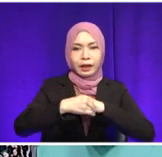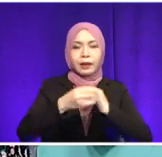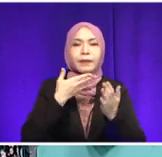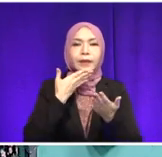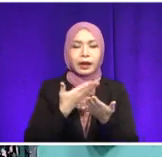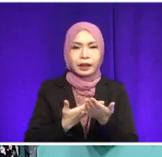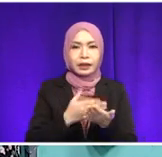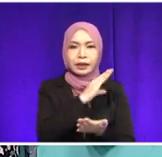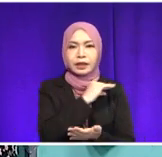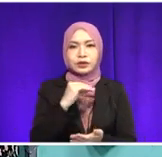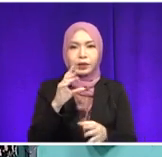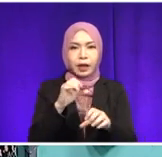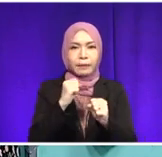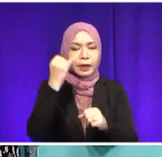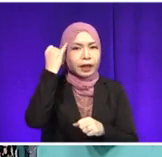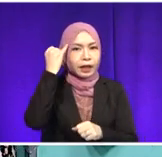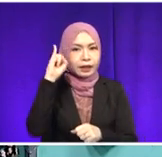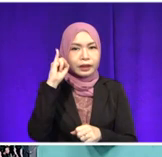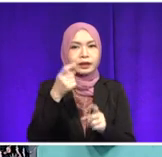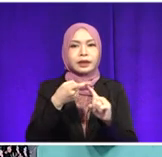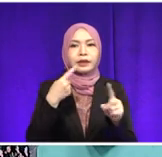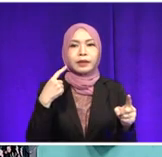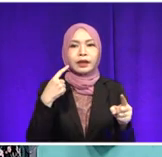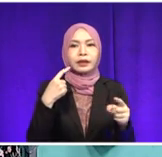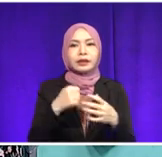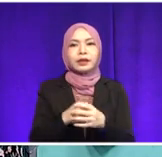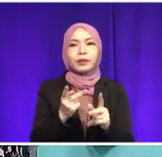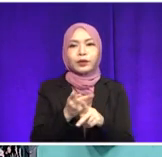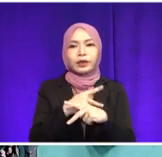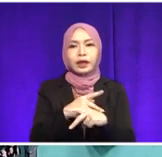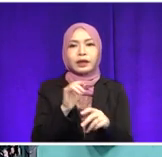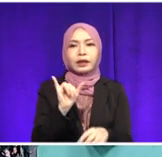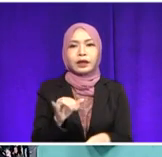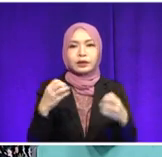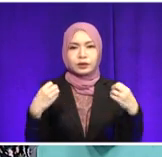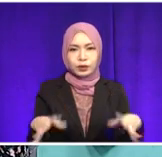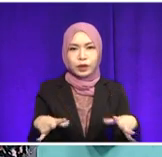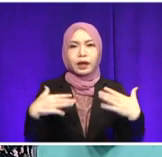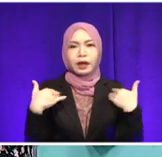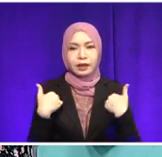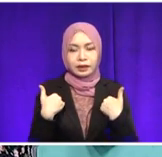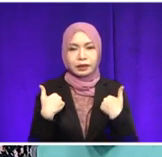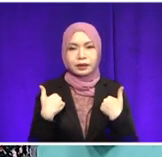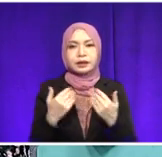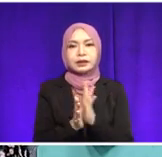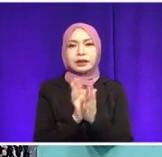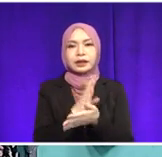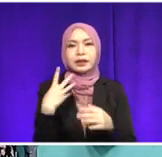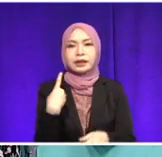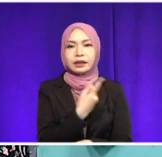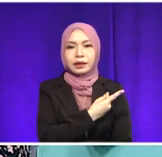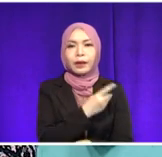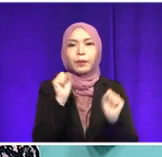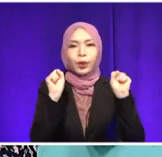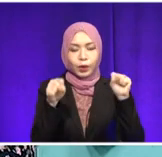produksi Aduh untuk kita hasilkan produk kita pula jadi kita belum buat kajian ngajari ke bentuk dan juga yang paling